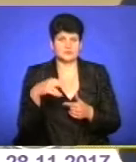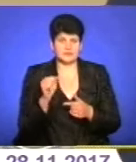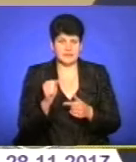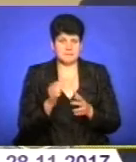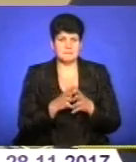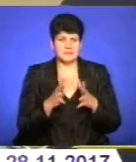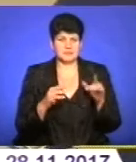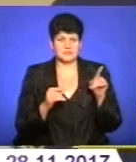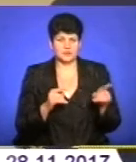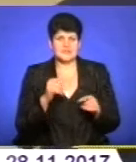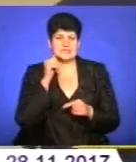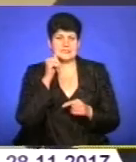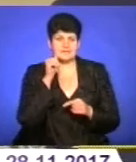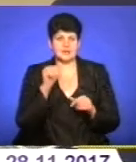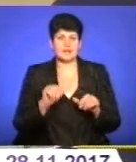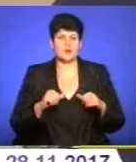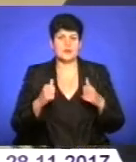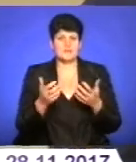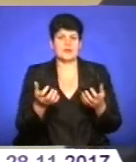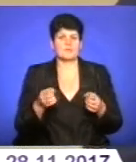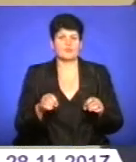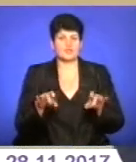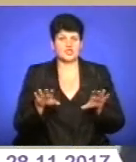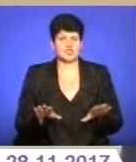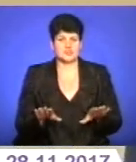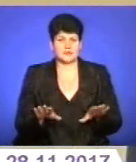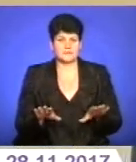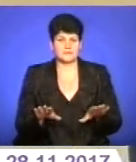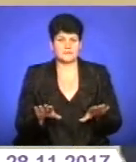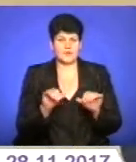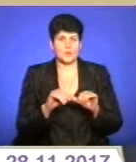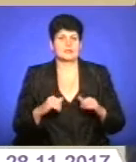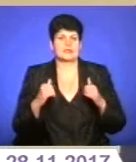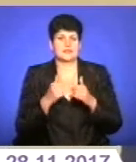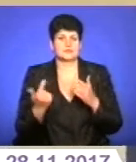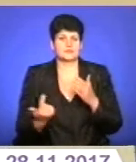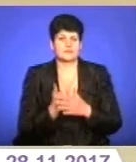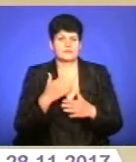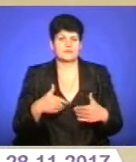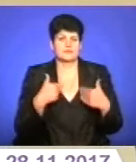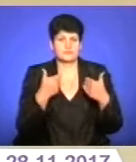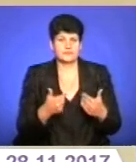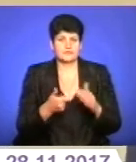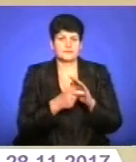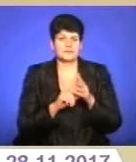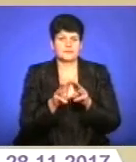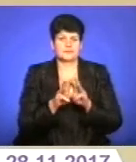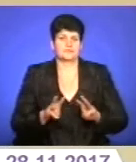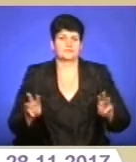того, завтра на колегії ми приймемо рішення колегії і знову ж таки звернемося до Кабінету